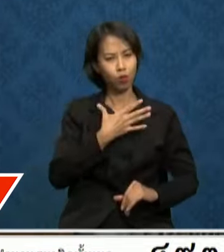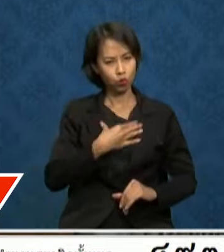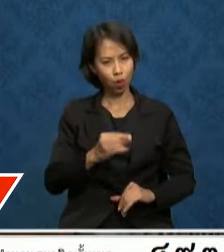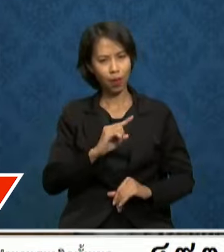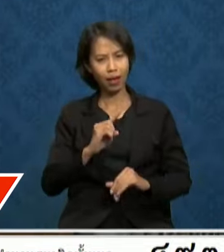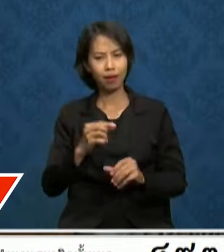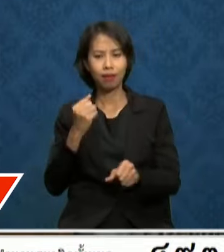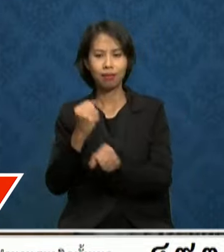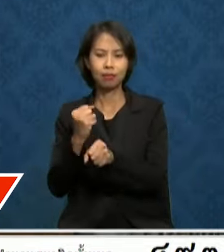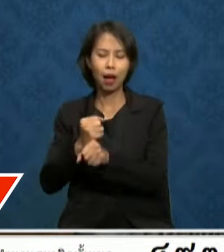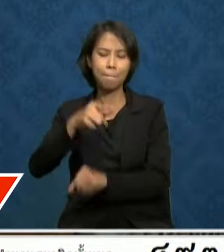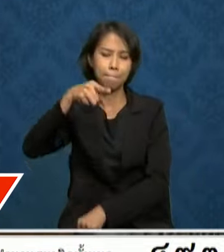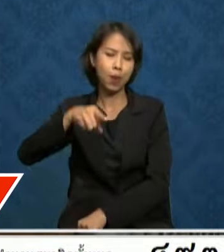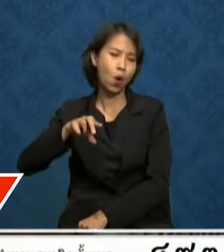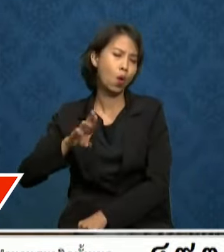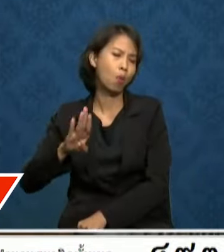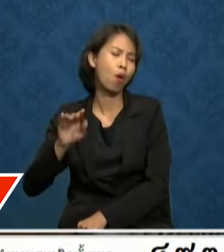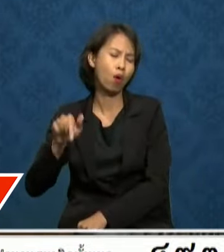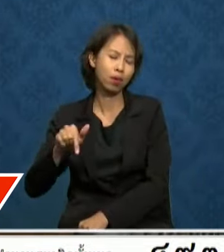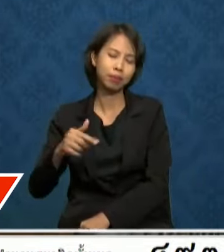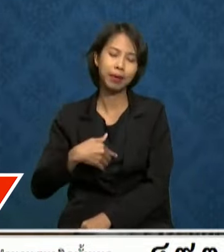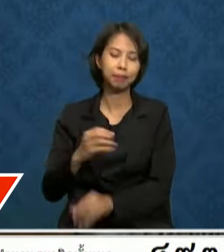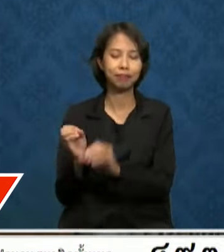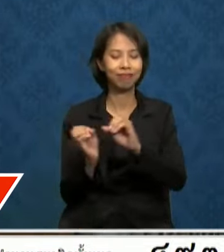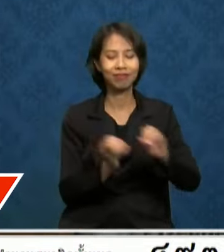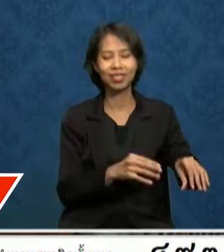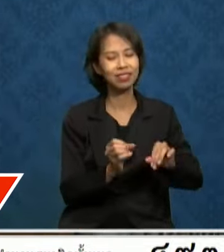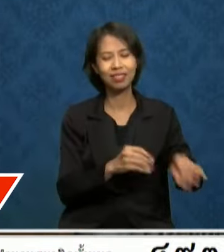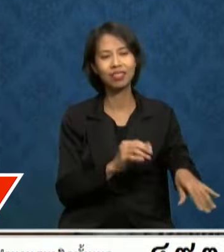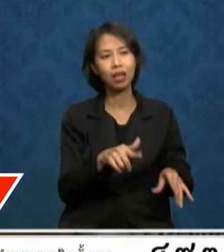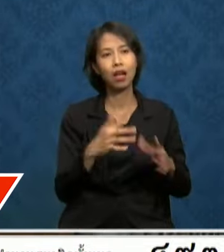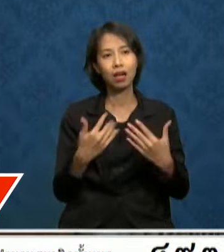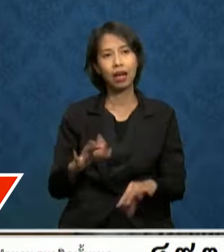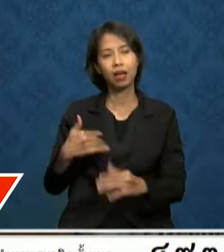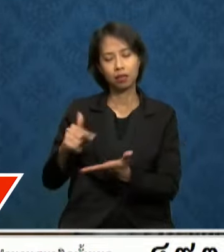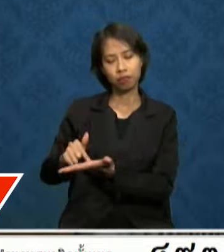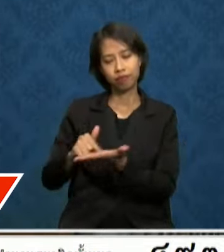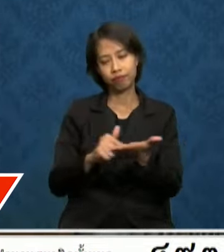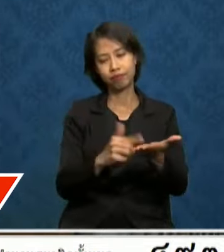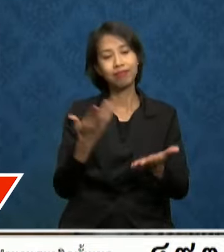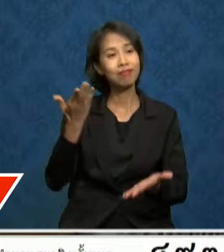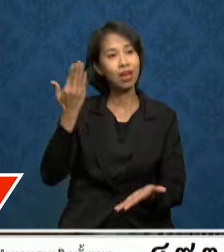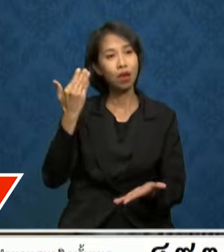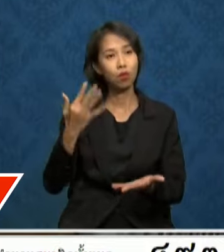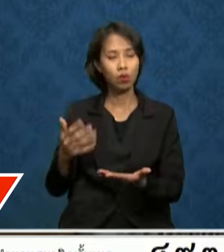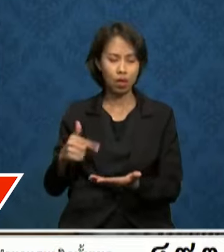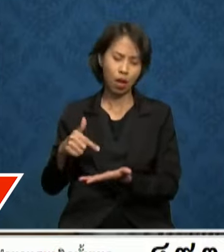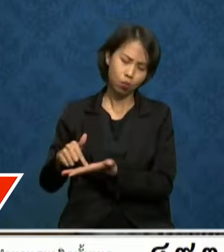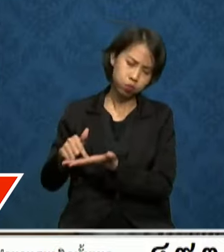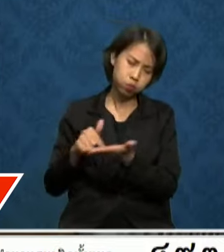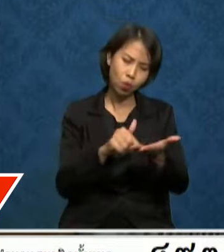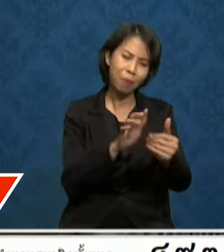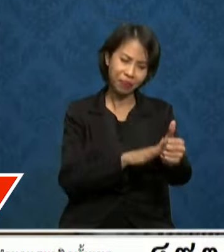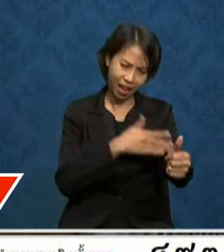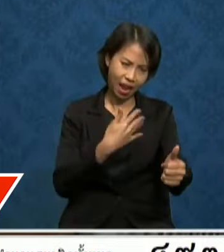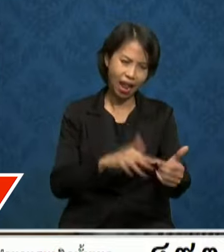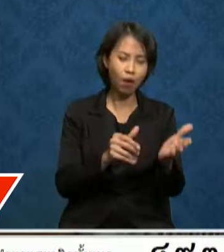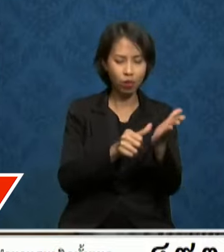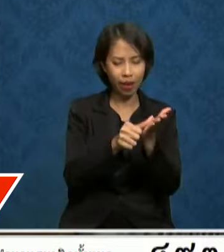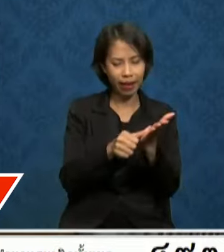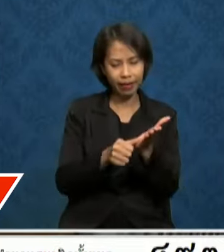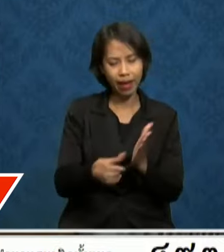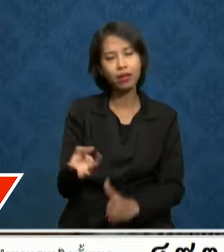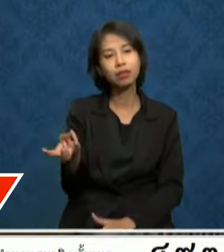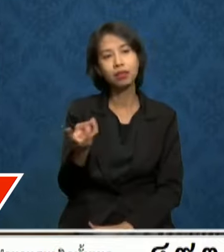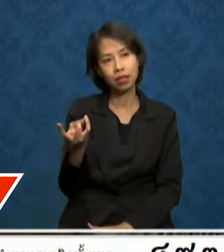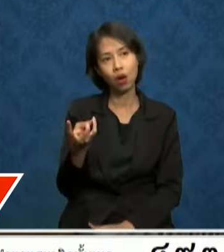บ.กันเหลือเกินแต่กฎหมายเนี่ยยื่นมาตั้งแต่เริ่มสภาชุดที่26เลยนะครับคือมีเวลาให้ศึกษากันมาเป็นปีแล้วแก้ก็ไม่กี่มาตราเอง